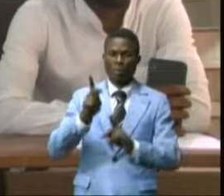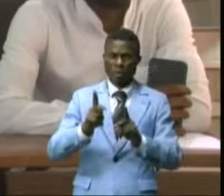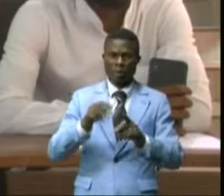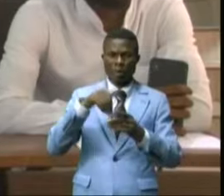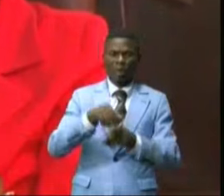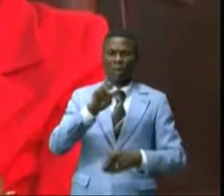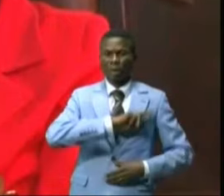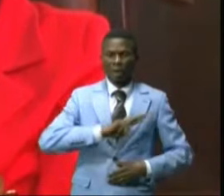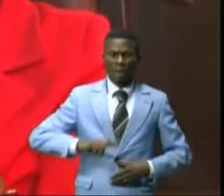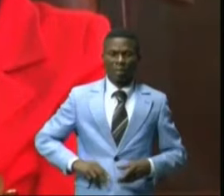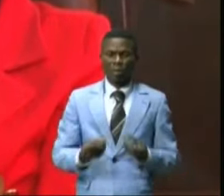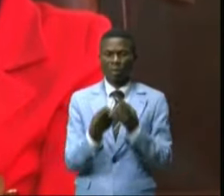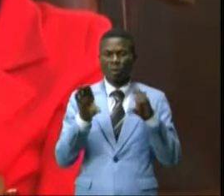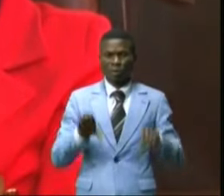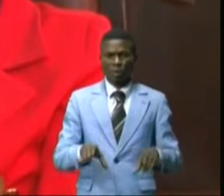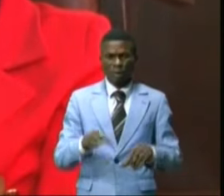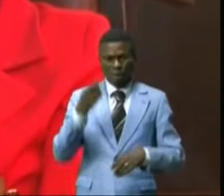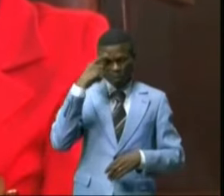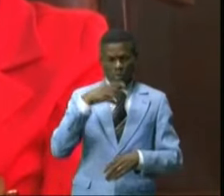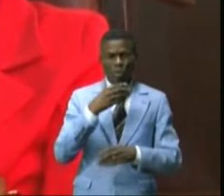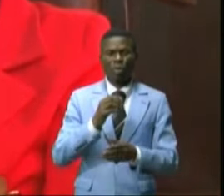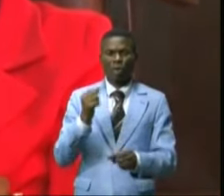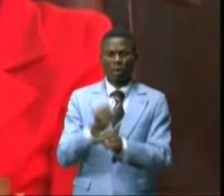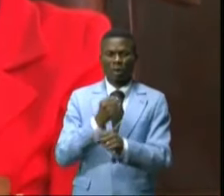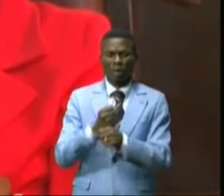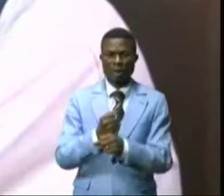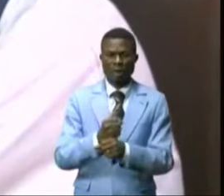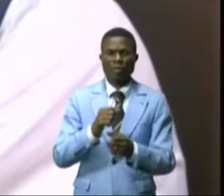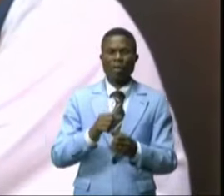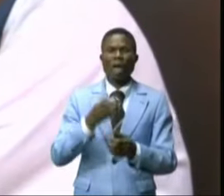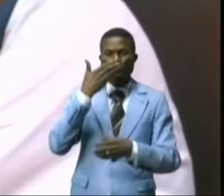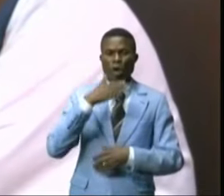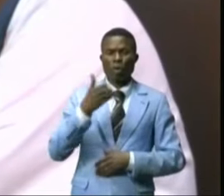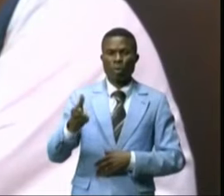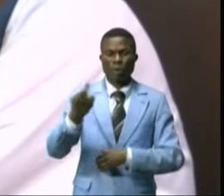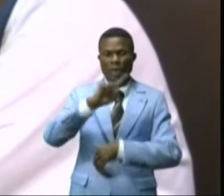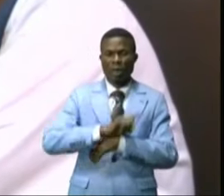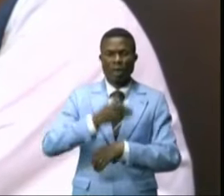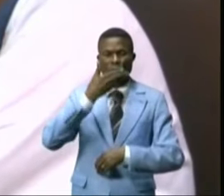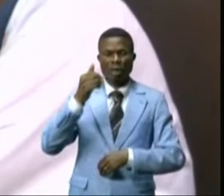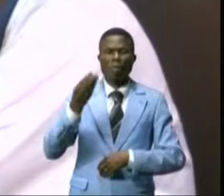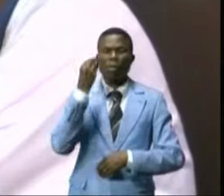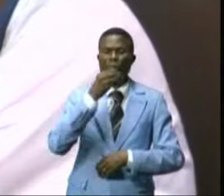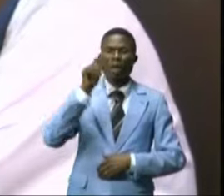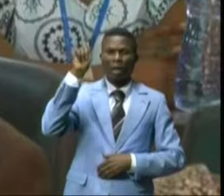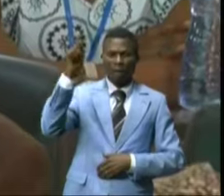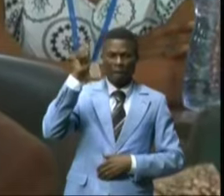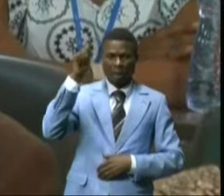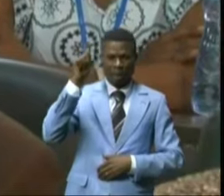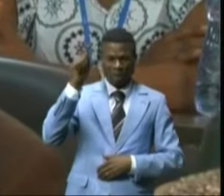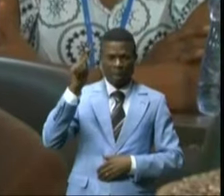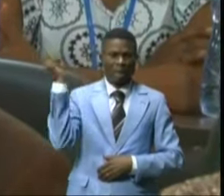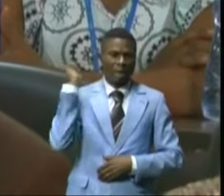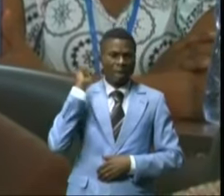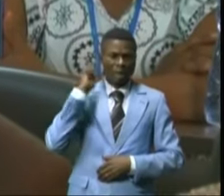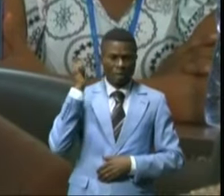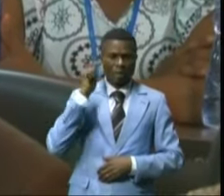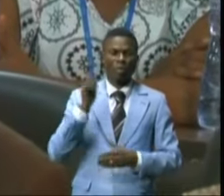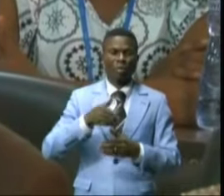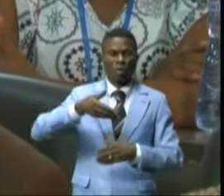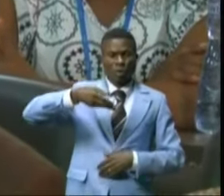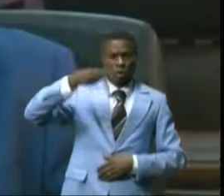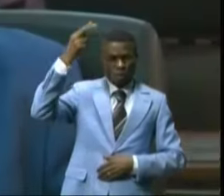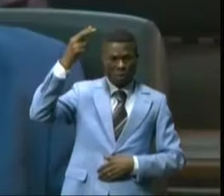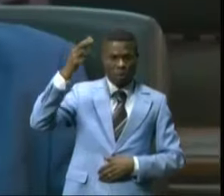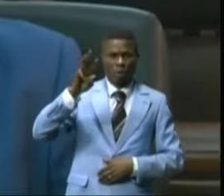République démocratique du Congo, pour mieux faire fonctionner leurs centres. Une journée riche en témoignages, à en croire les professeurs en génétique